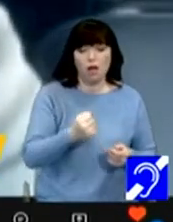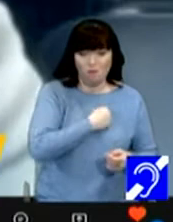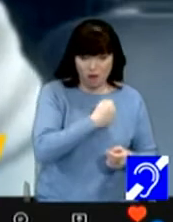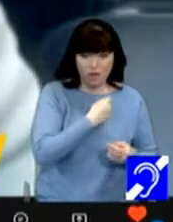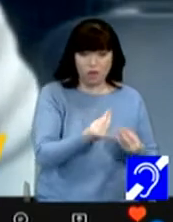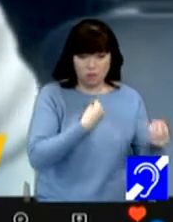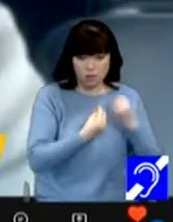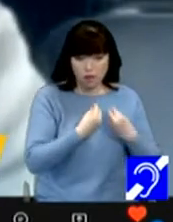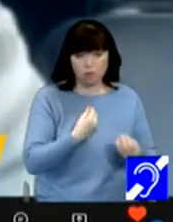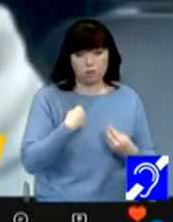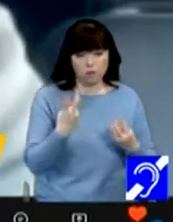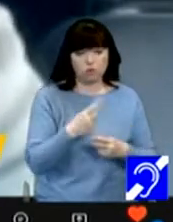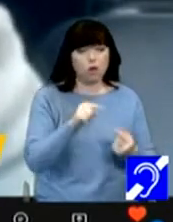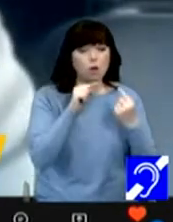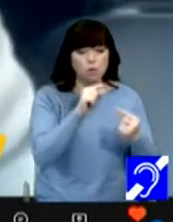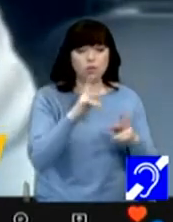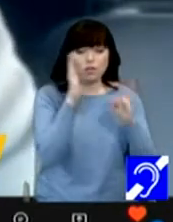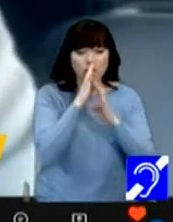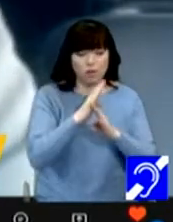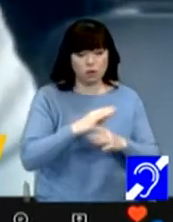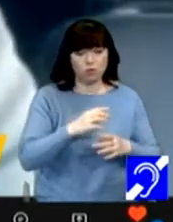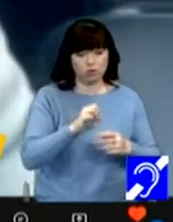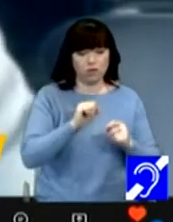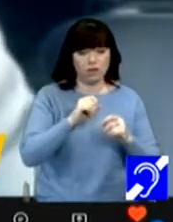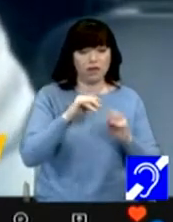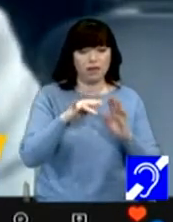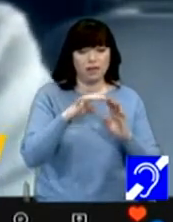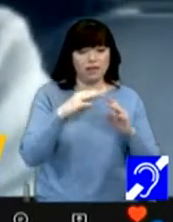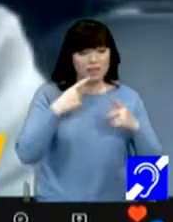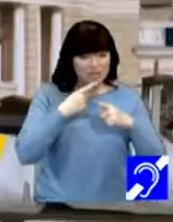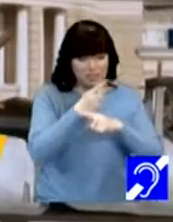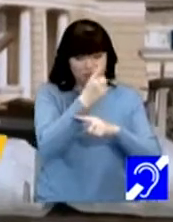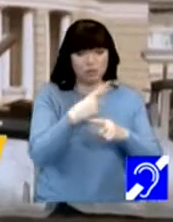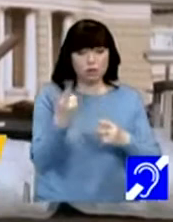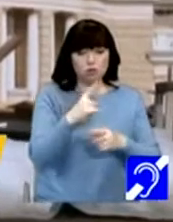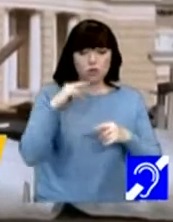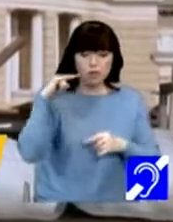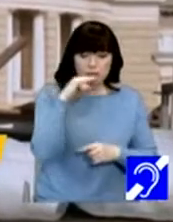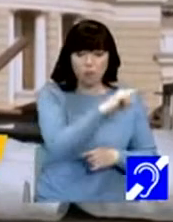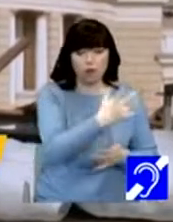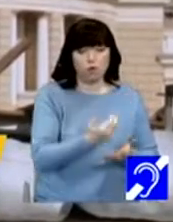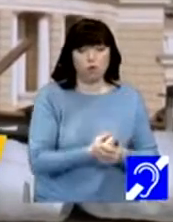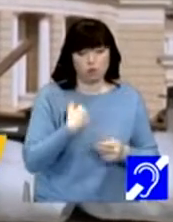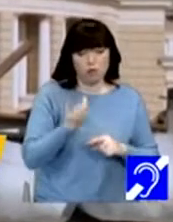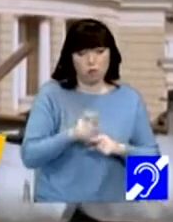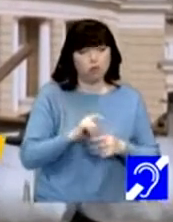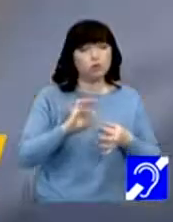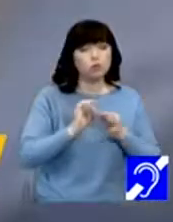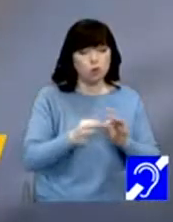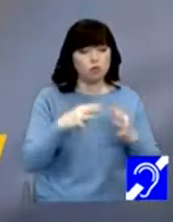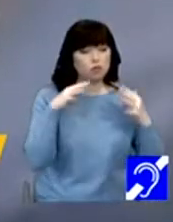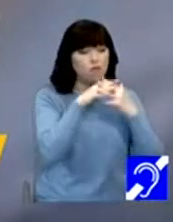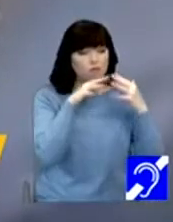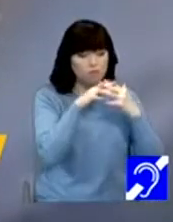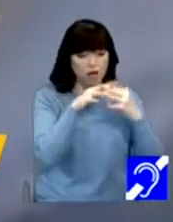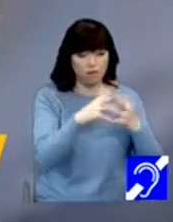сейчас противовоздушные оборонные системы, нам очень нужны самолеты, потому что нам очень сложно воевать